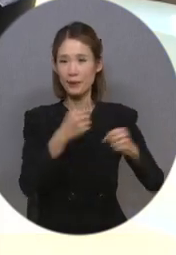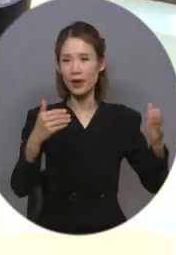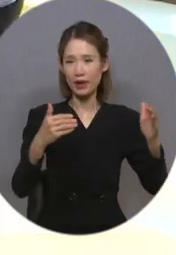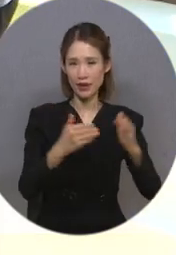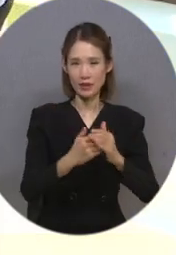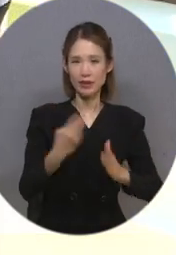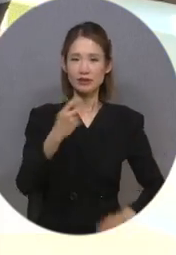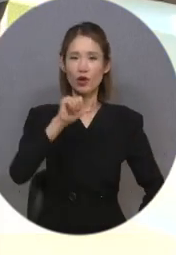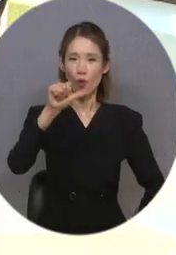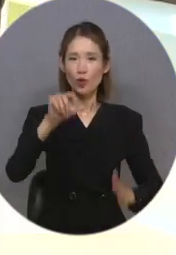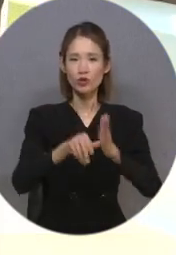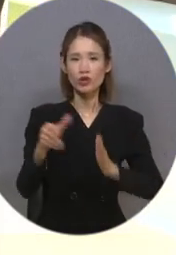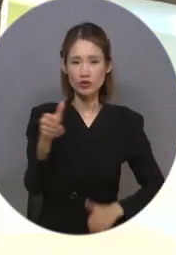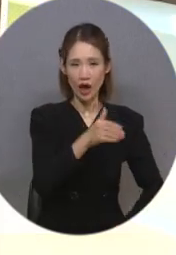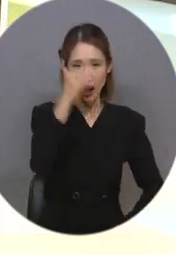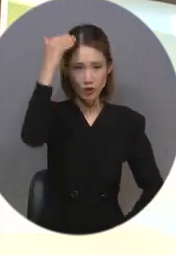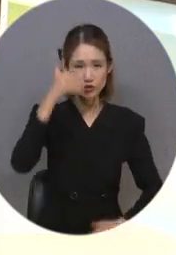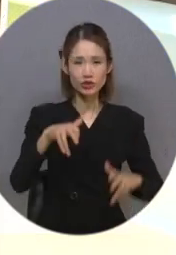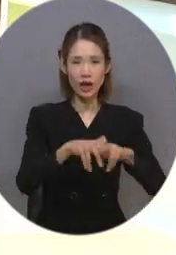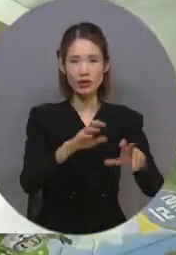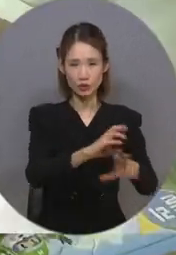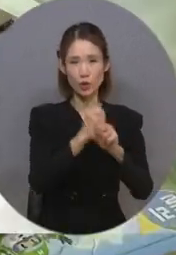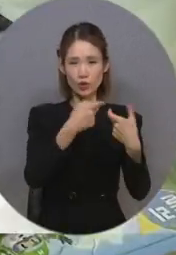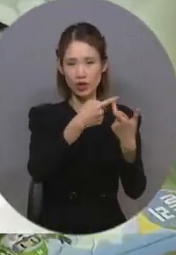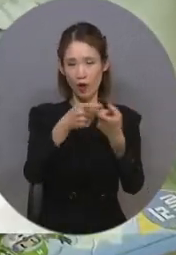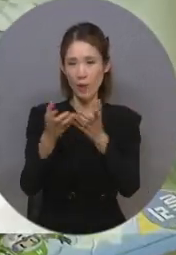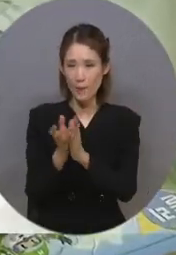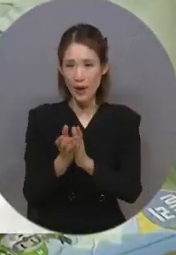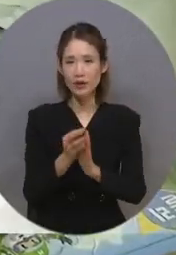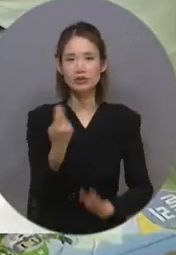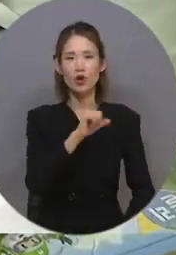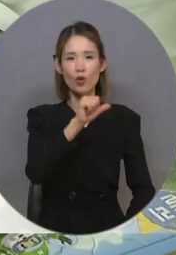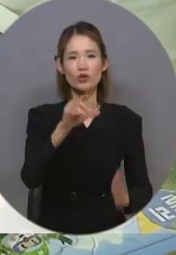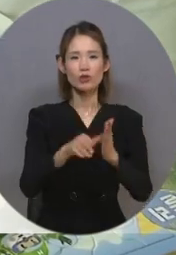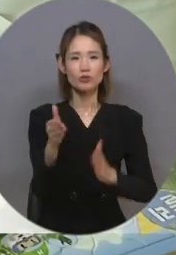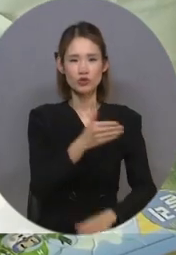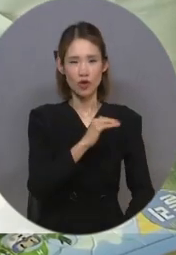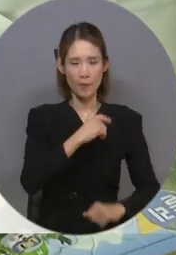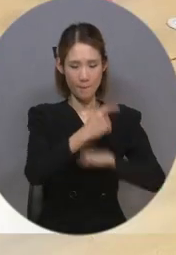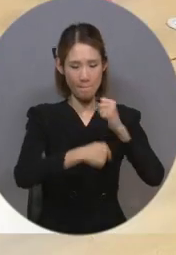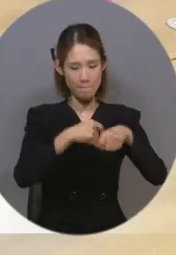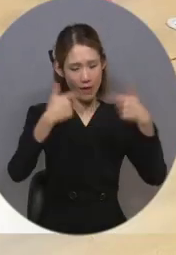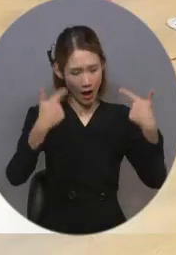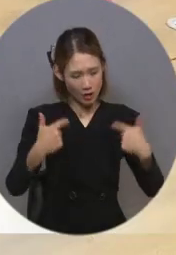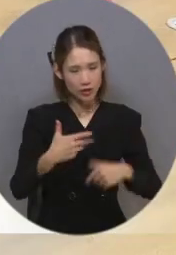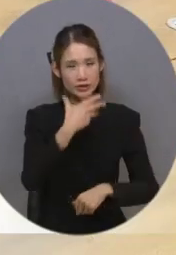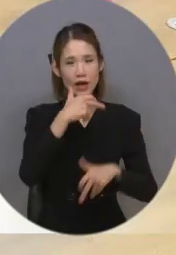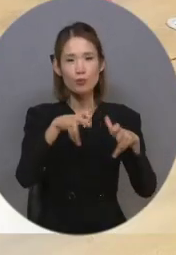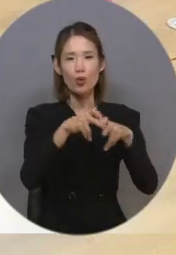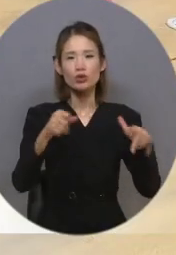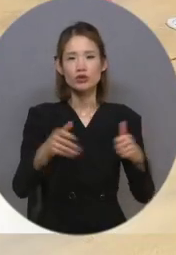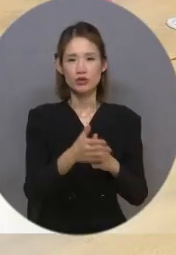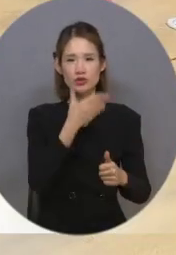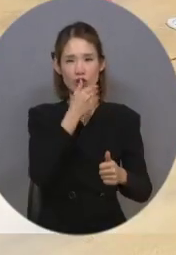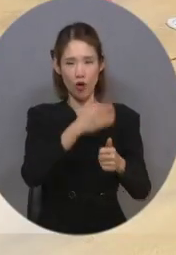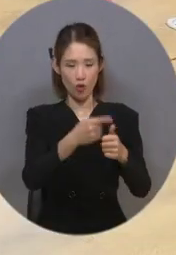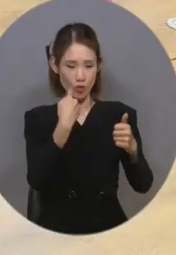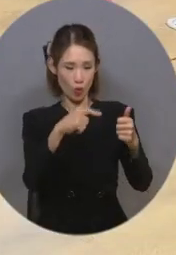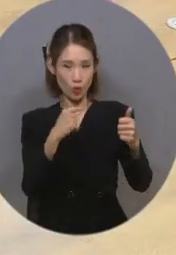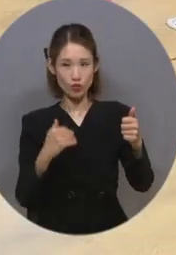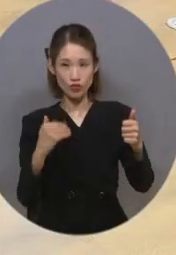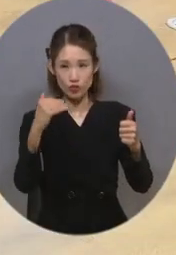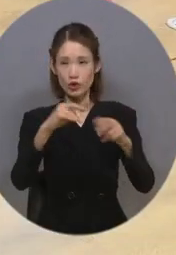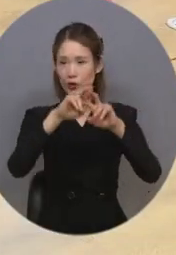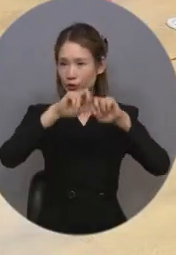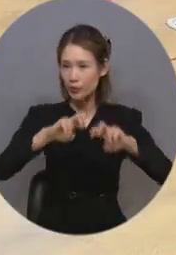지난 2005년부터 한국장총은 매년 각 시도별 장애인복지와 교육 수준을 비교해 현황을 확인하고 있습니다